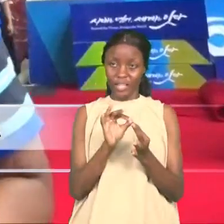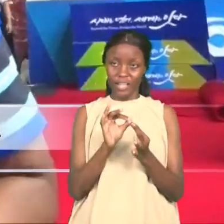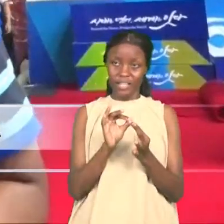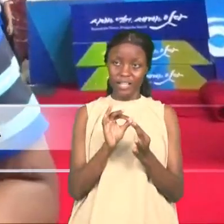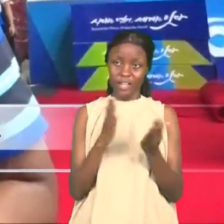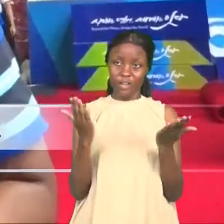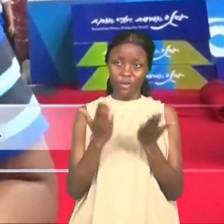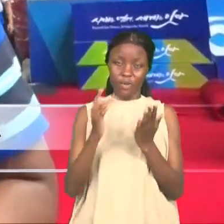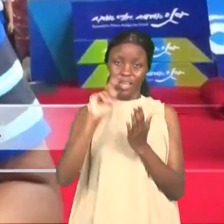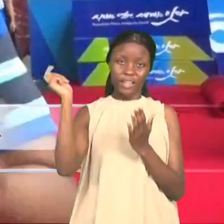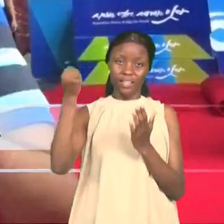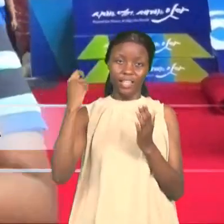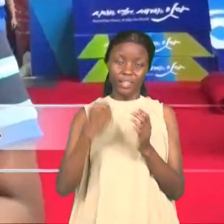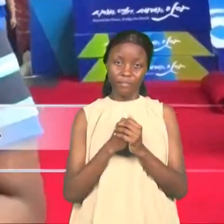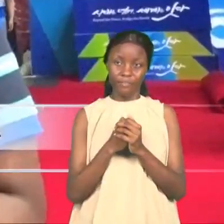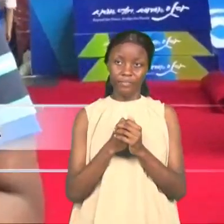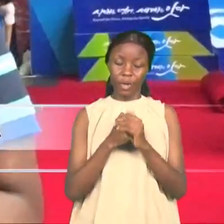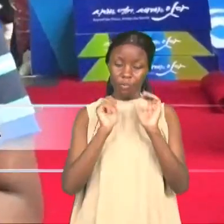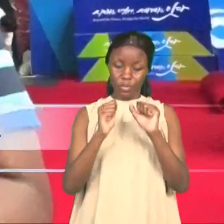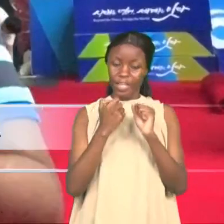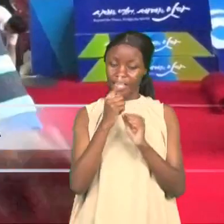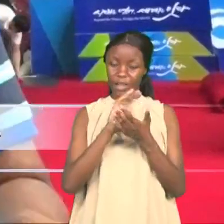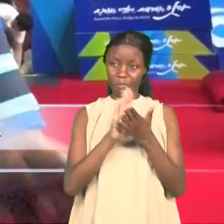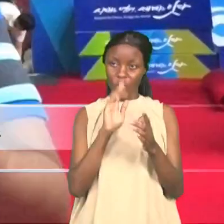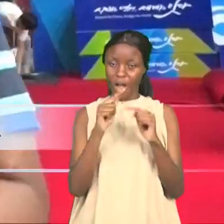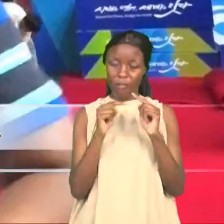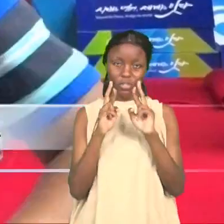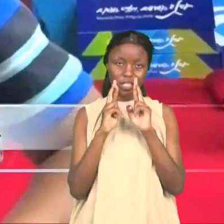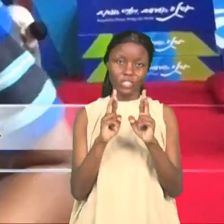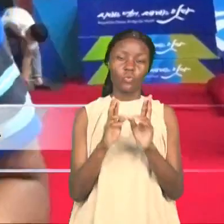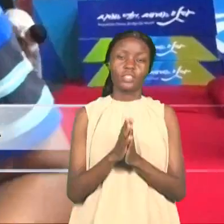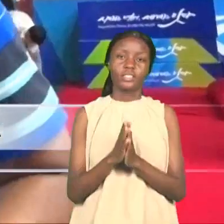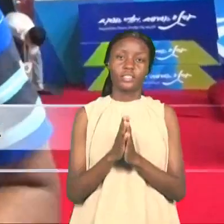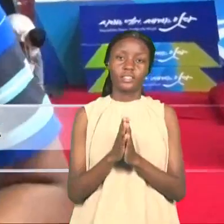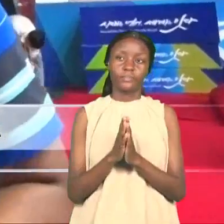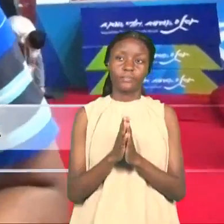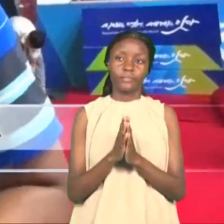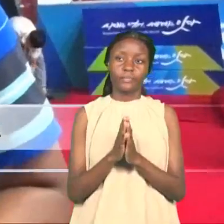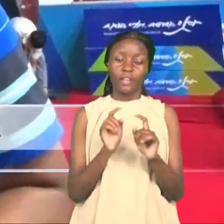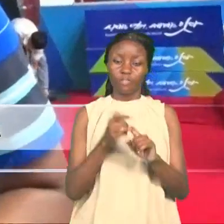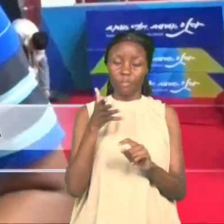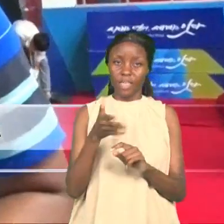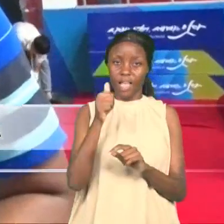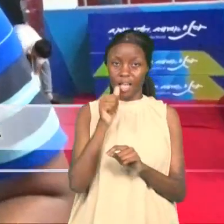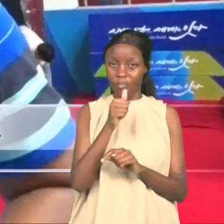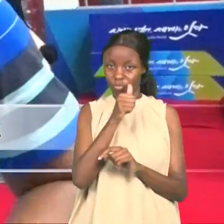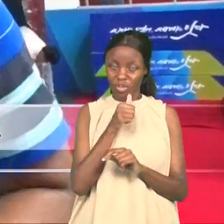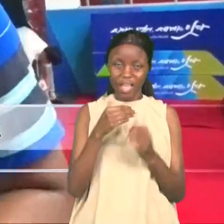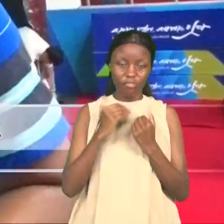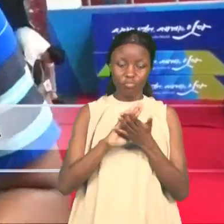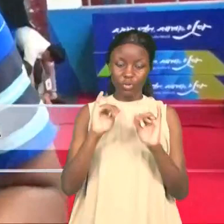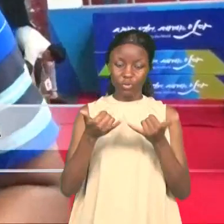ni taifa la Kenya. Tutakujuza mengi kuhusiana na matukio na matokeo ya mashindano hayo. Kutoka kwangu Abula Ahmed, sina la